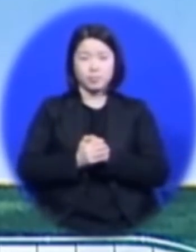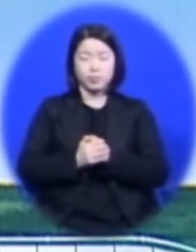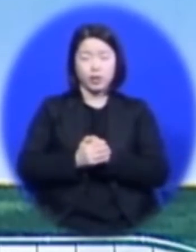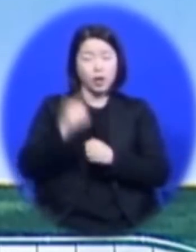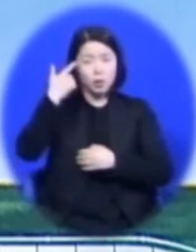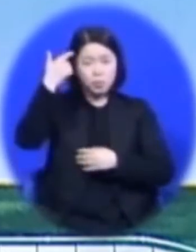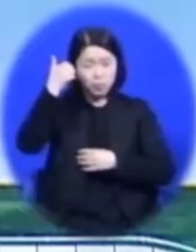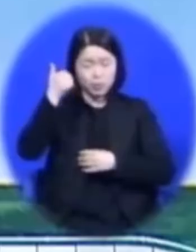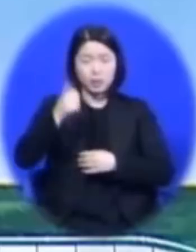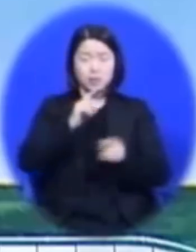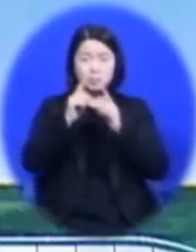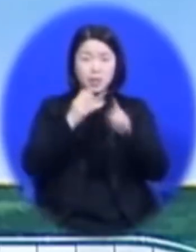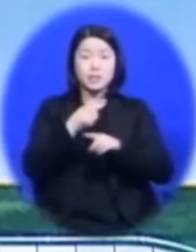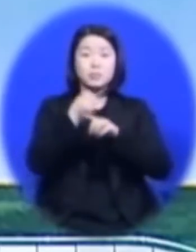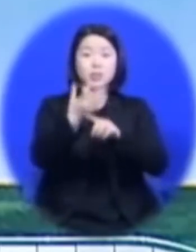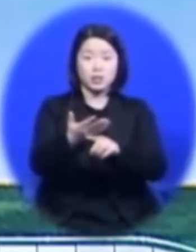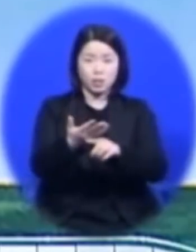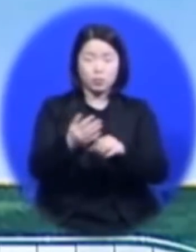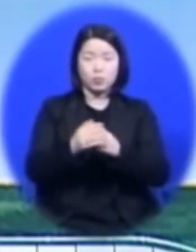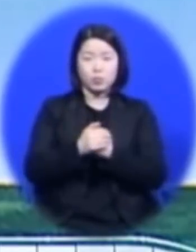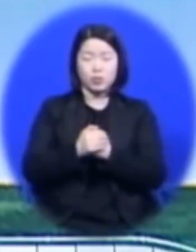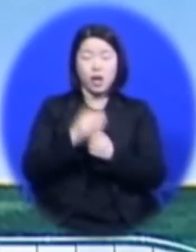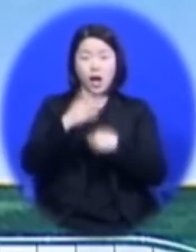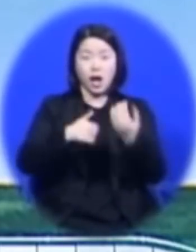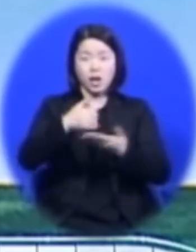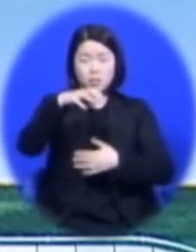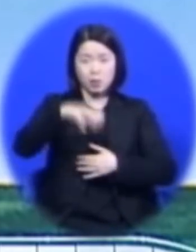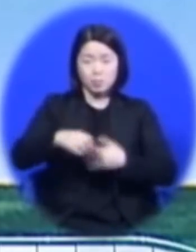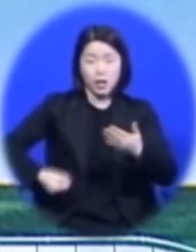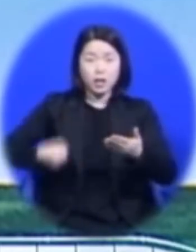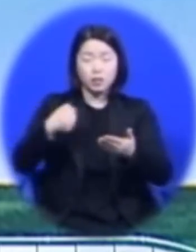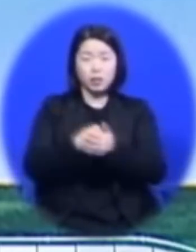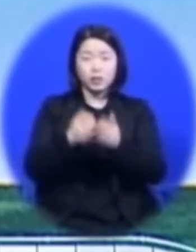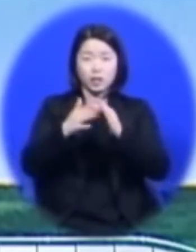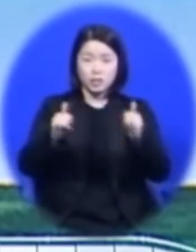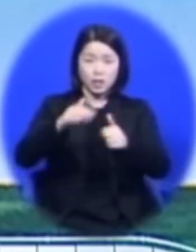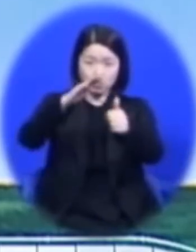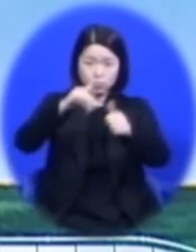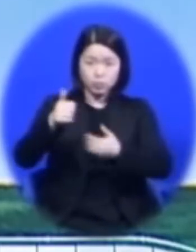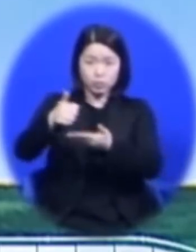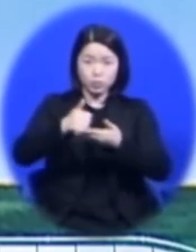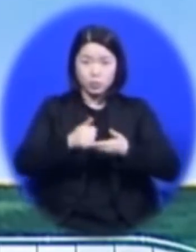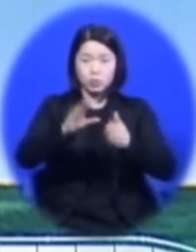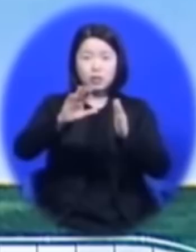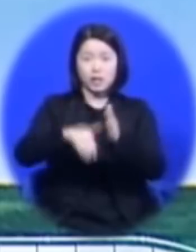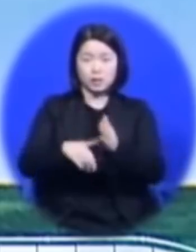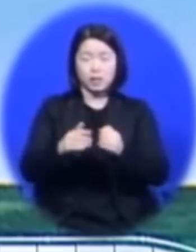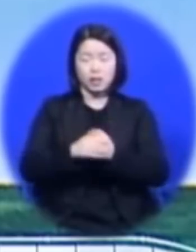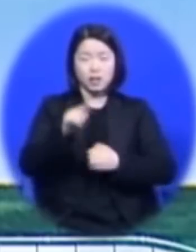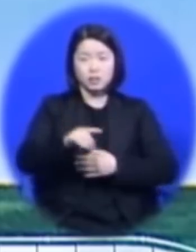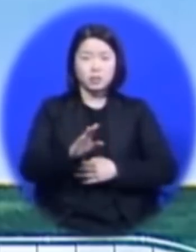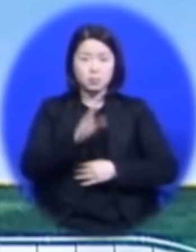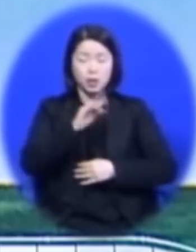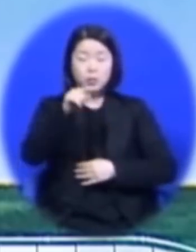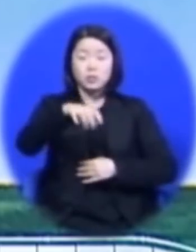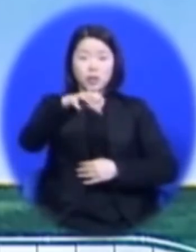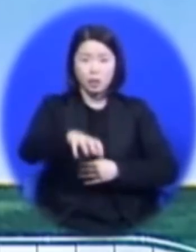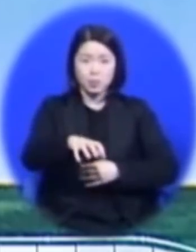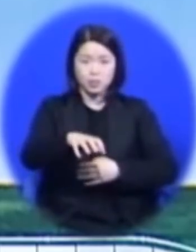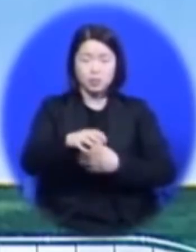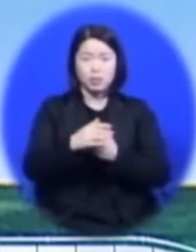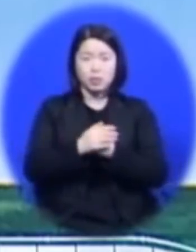목사님의 말씀을 전하고 그리고 하나님 앞에 결단하는 자를 부르는 초청을 할 때 그는 바로 그 앞에서